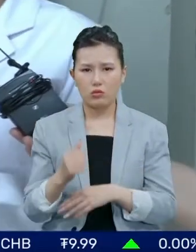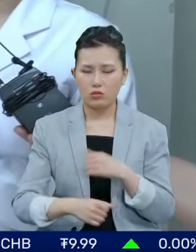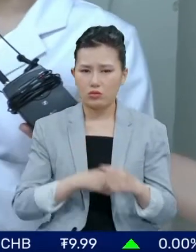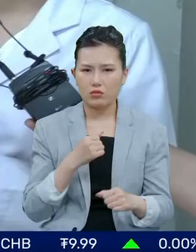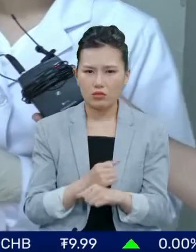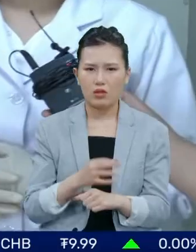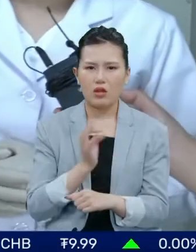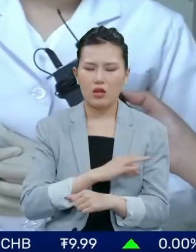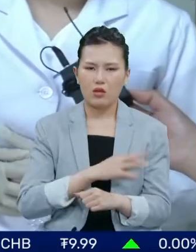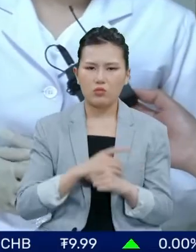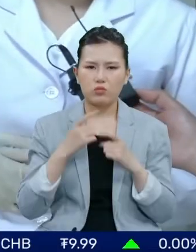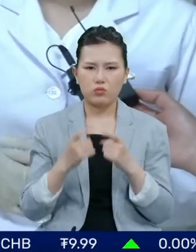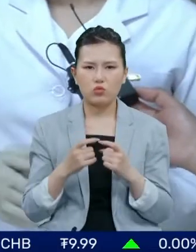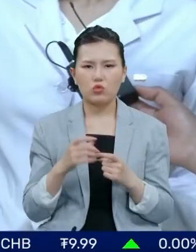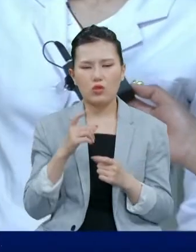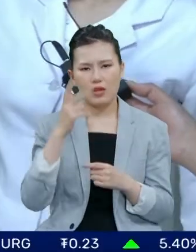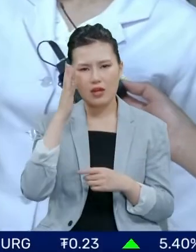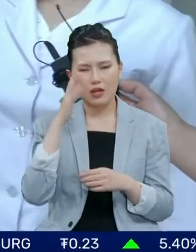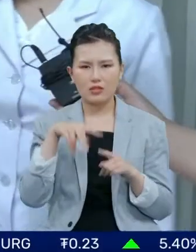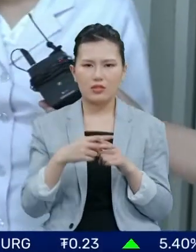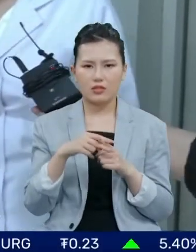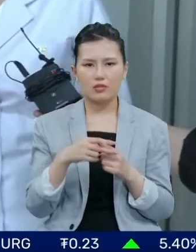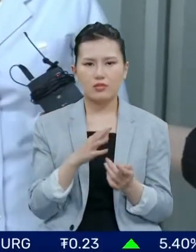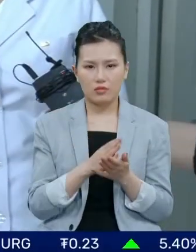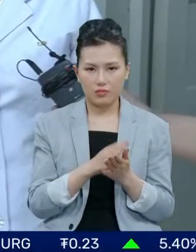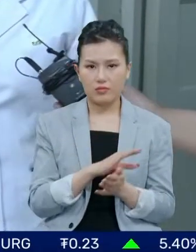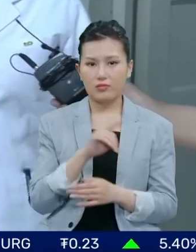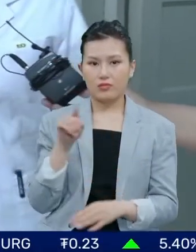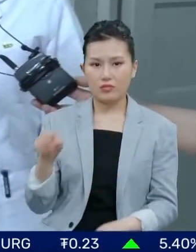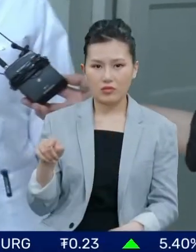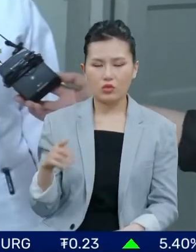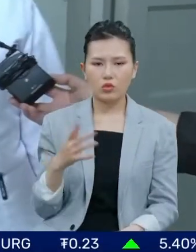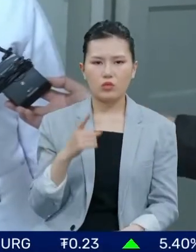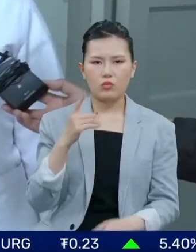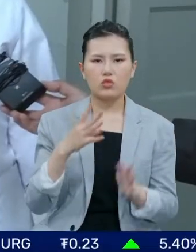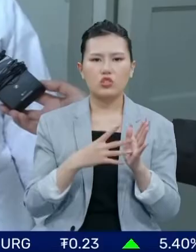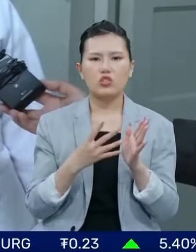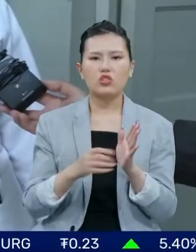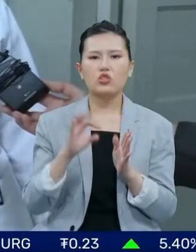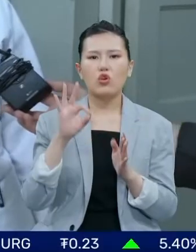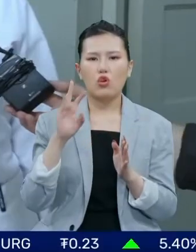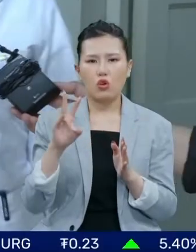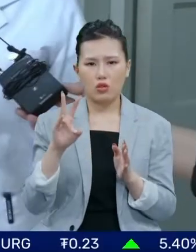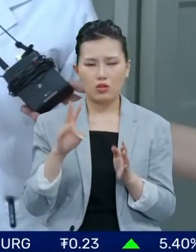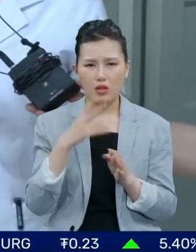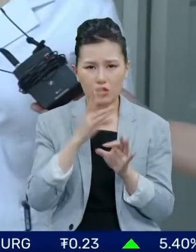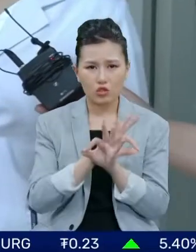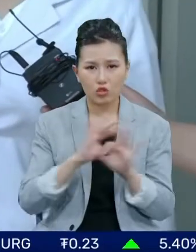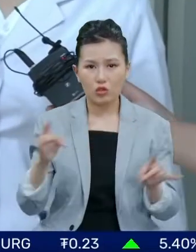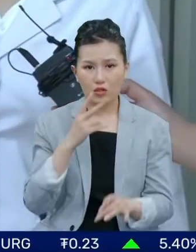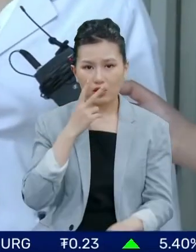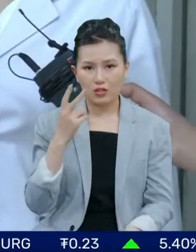Том бог хэмжээгээс хэлбэлт хийгээд ч юм уу тий. За энэ гэхэд чинь 90 онд ирсэн термостат. Энэ хоёр хооронд шал өөр байгаа зүгтэй тийм ээ. Энэ